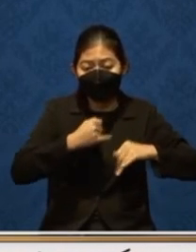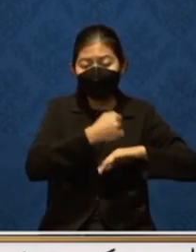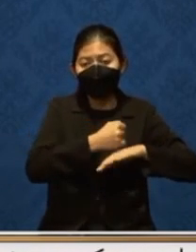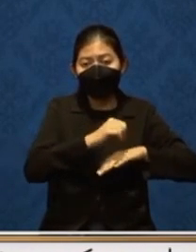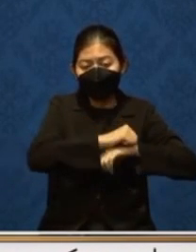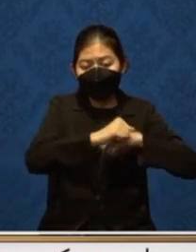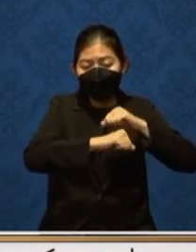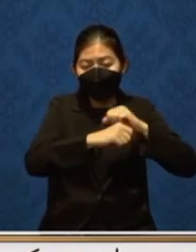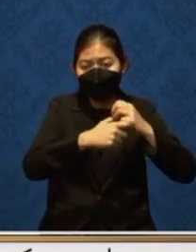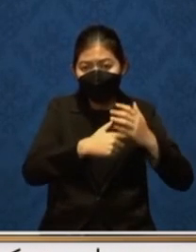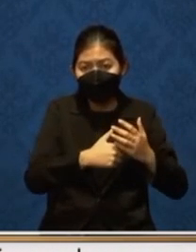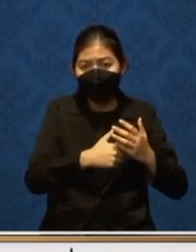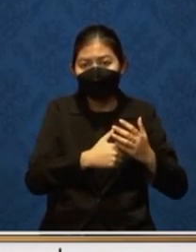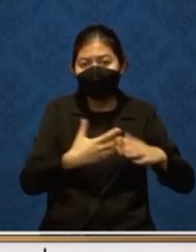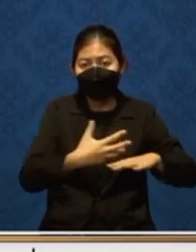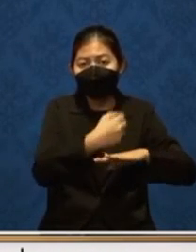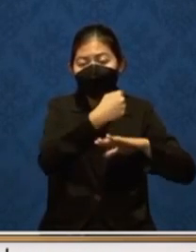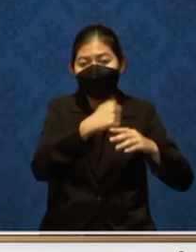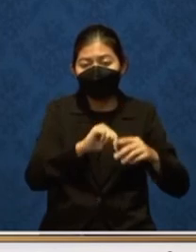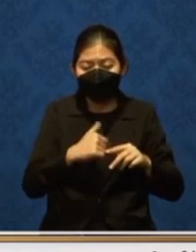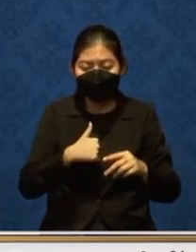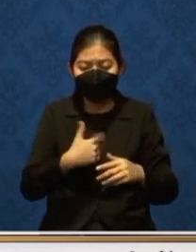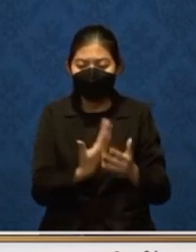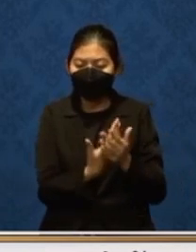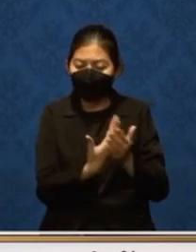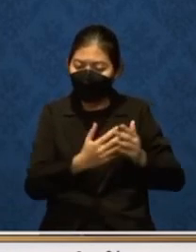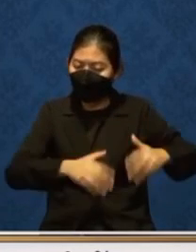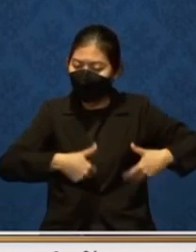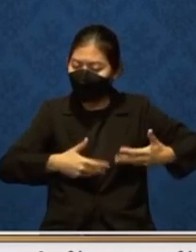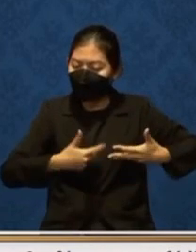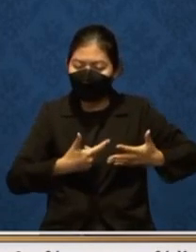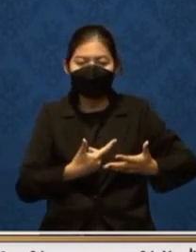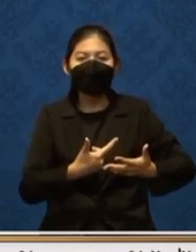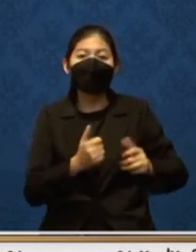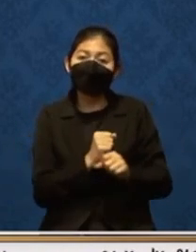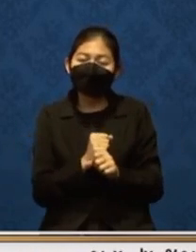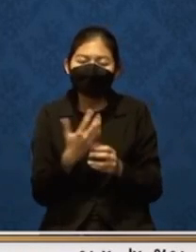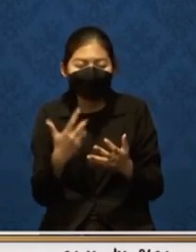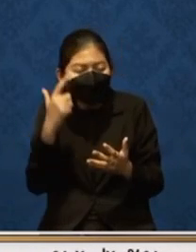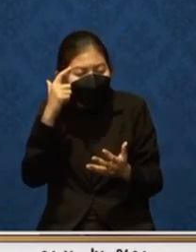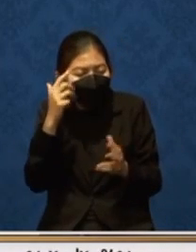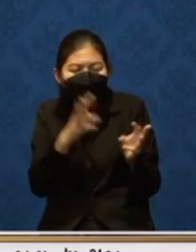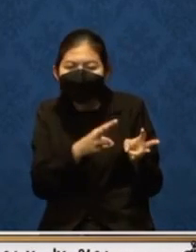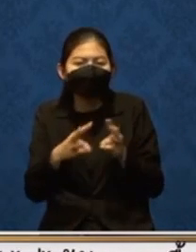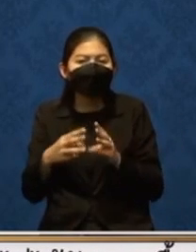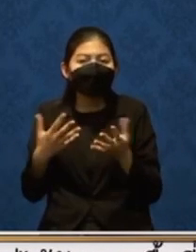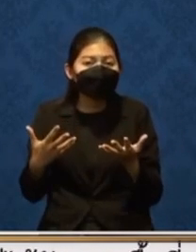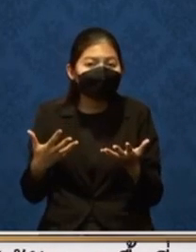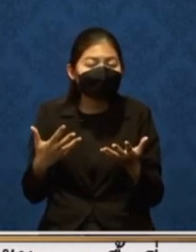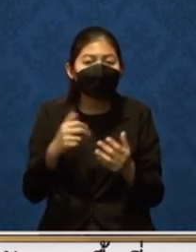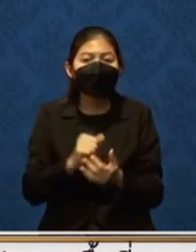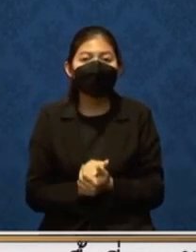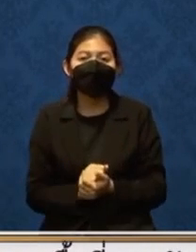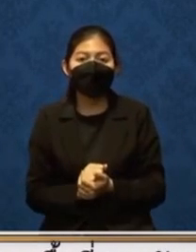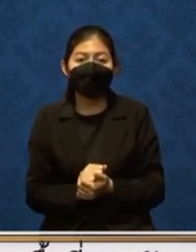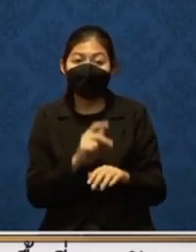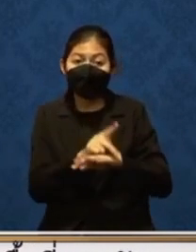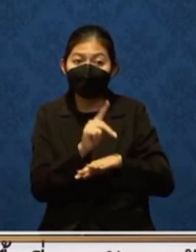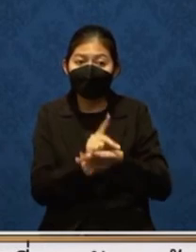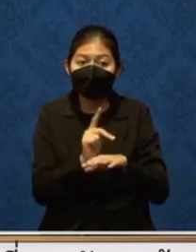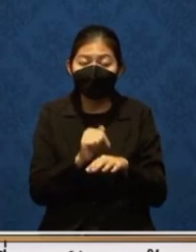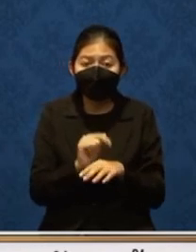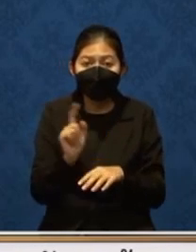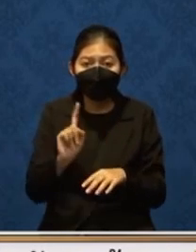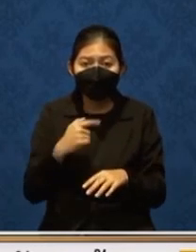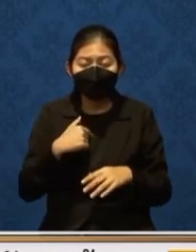ี่ยท่พระทานกจะต้องเตินก